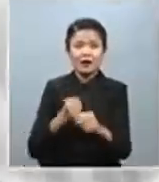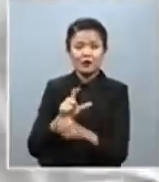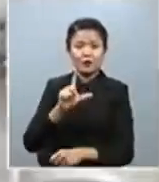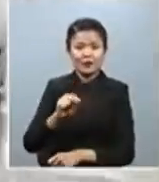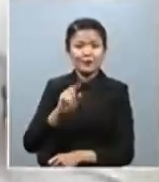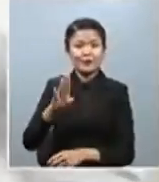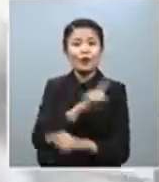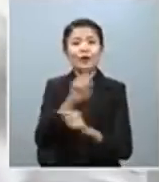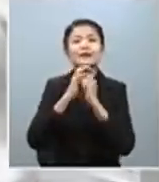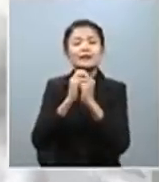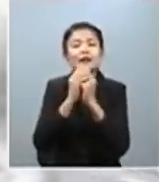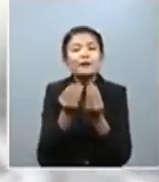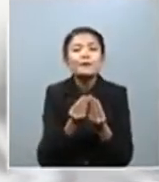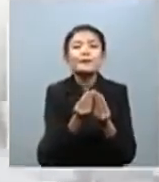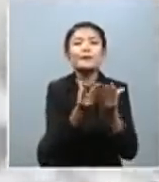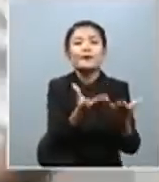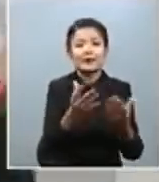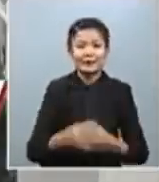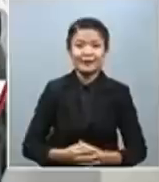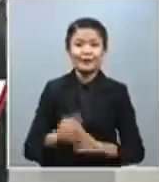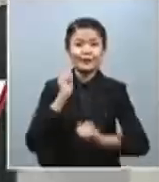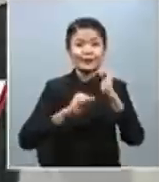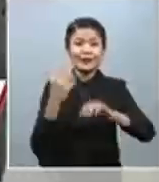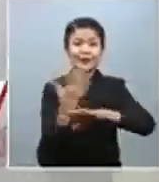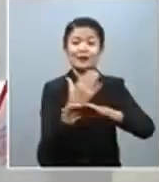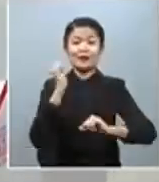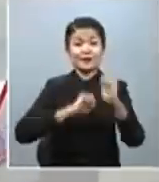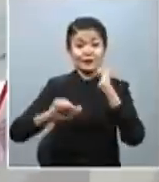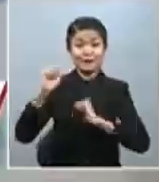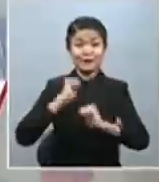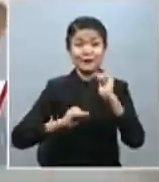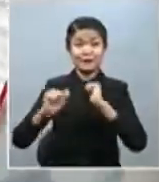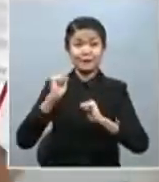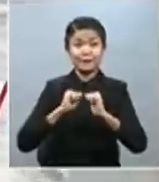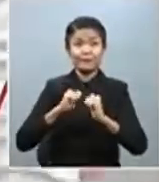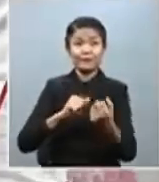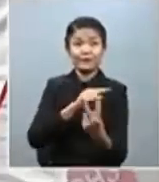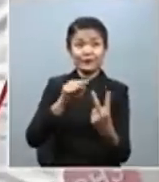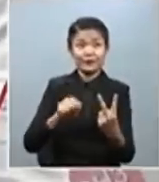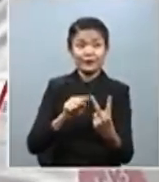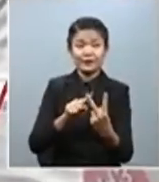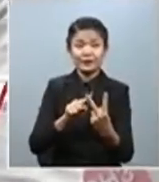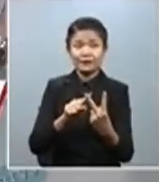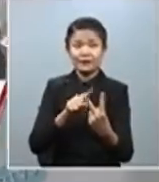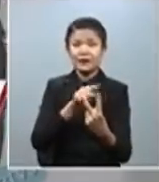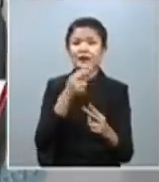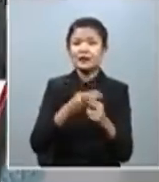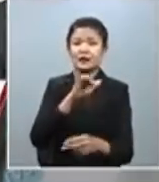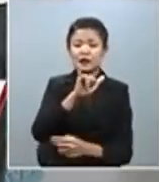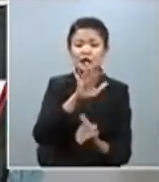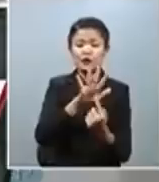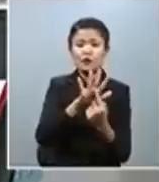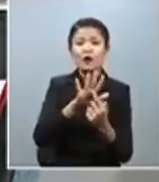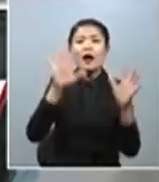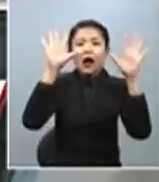ษจีนพร้อมอัปเดตผลงานล่าสุดน้องใหม่ร้ายบริสุทธิ์ตอน I am you สู้เพื่อฝันที่เจ้าตัวรับบทยูเด็กหนุ่มที่เกือบจะได้เป็นศิ